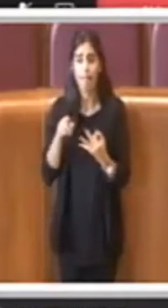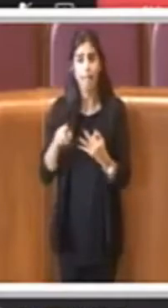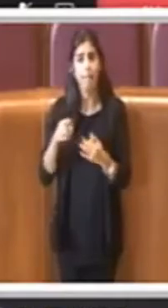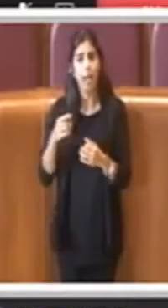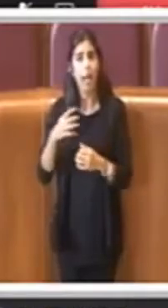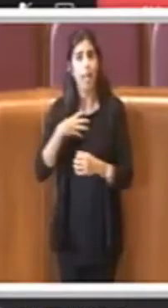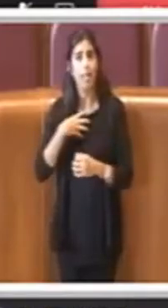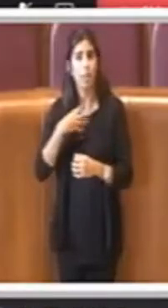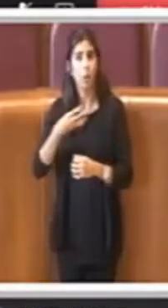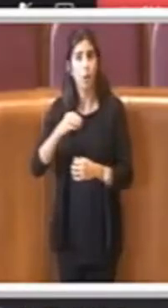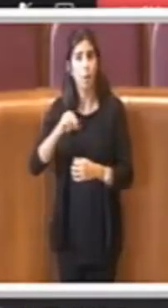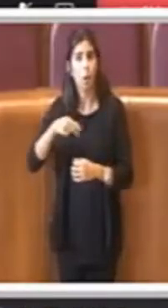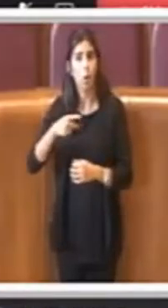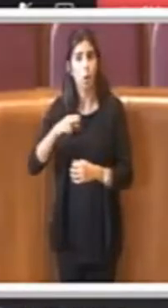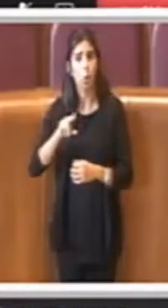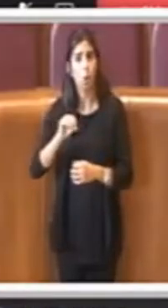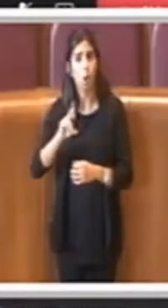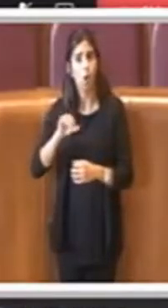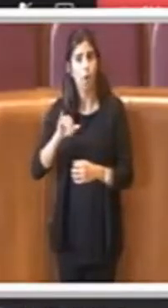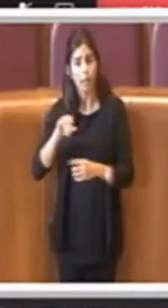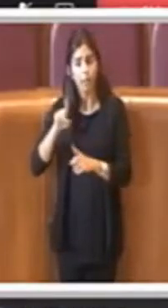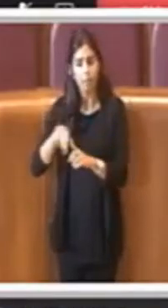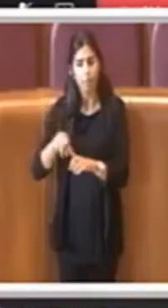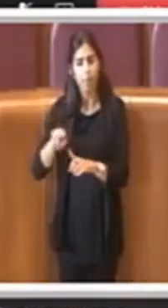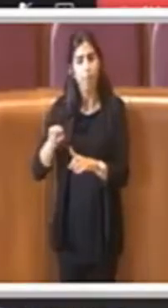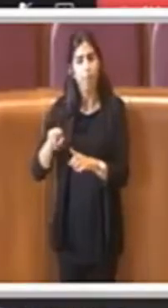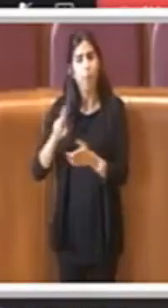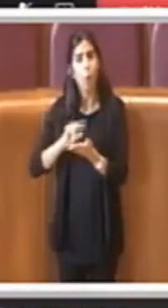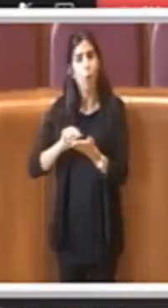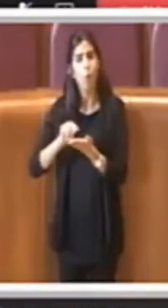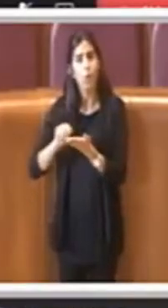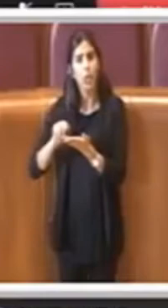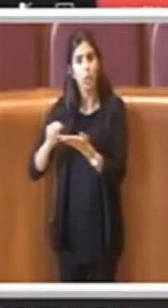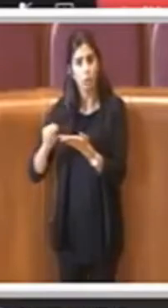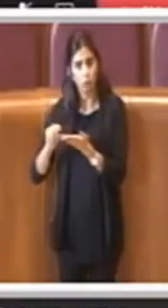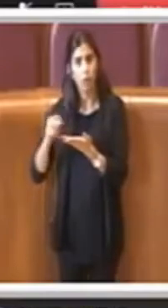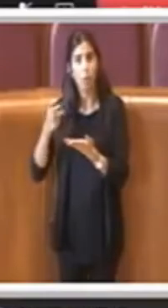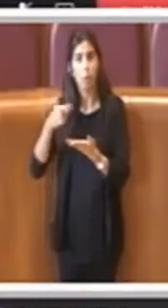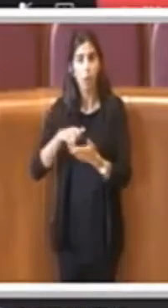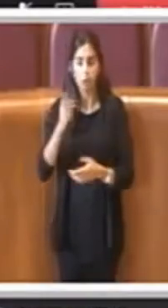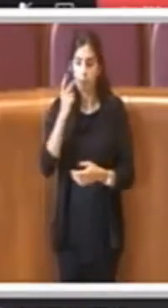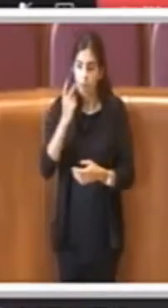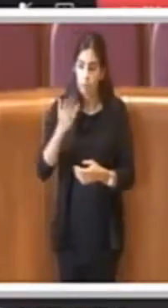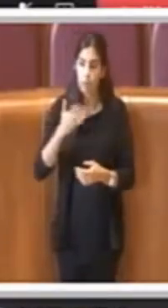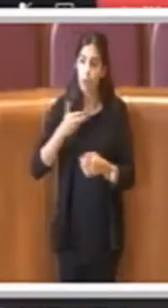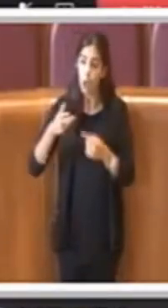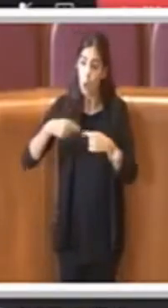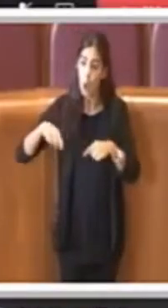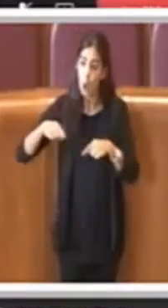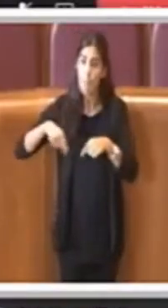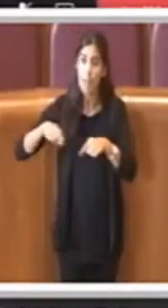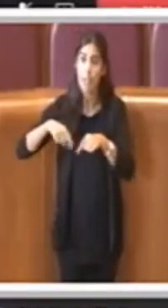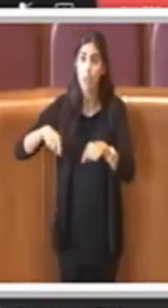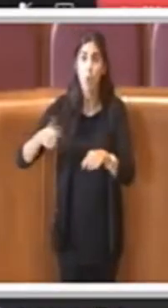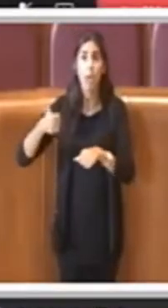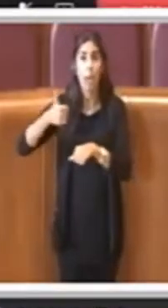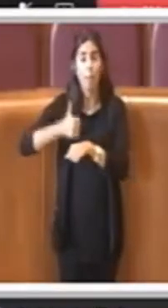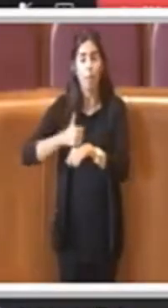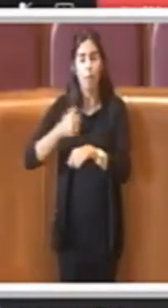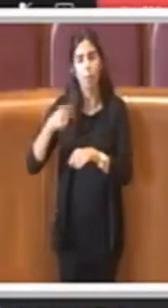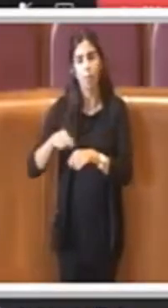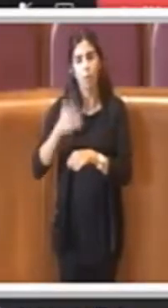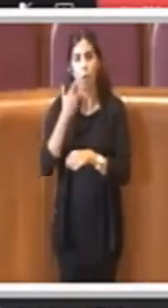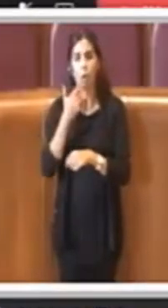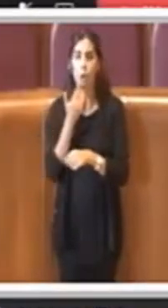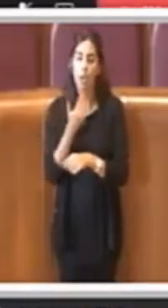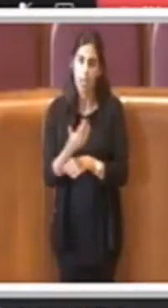Montuori e dagli uffici, perché da questo punto di vista noi abbiamo delle commissioni capitoline, e su questo voglio ringraziare sia